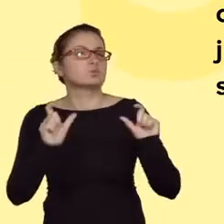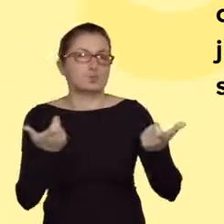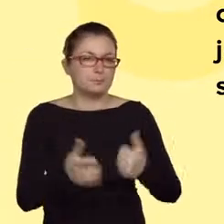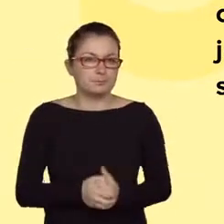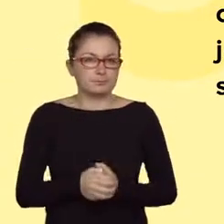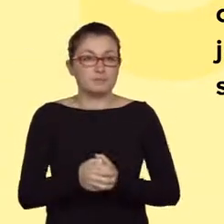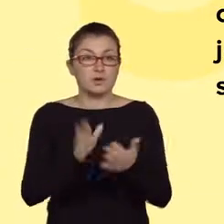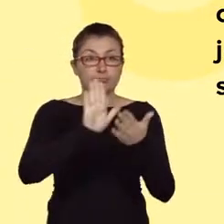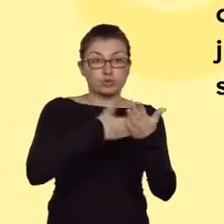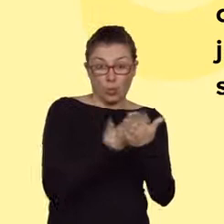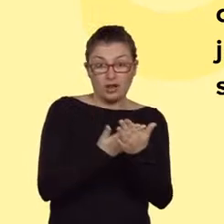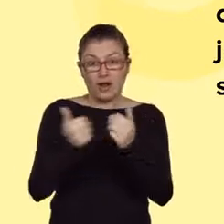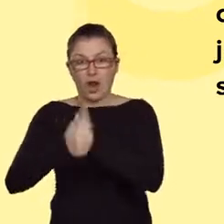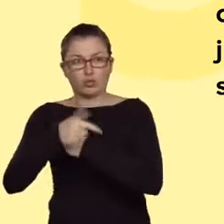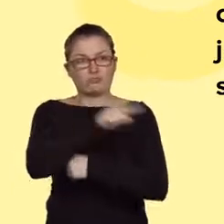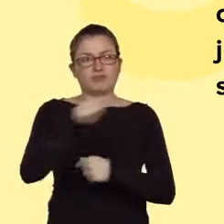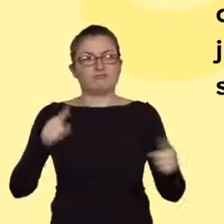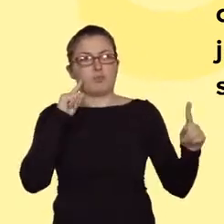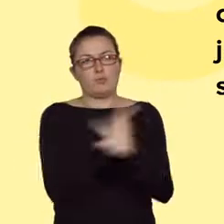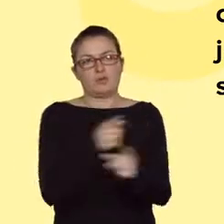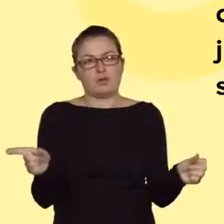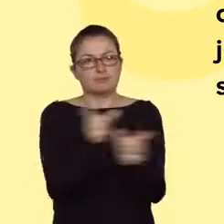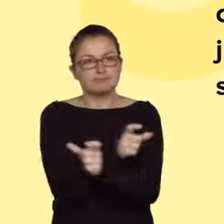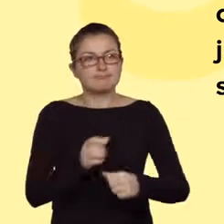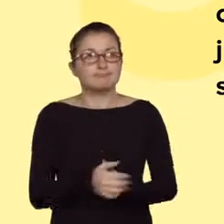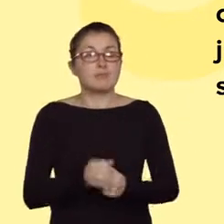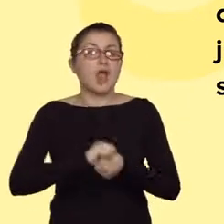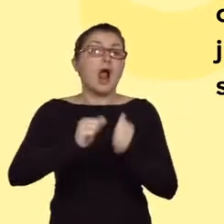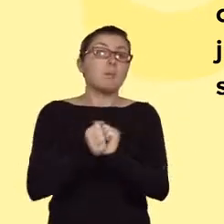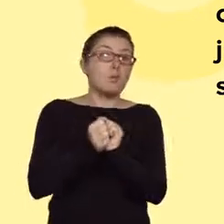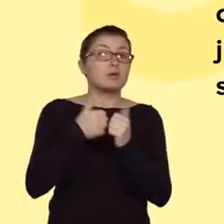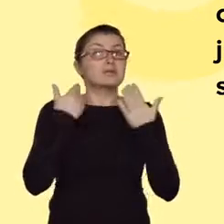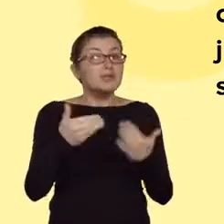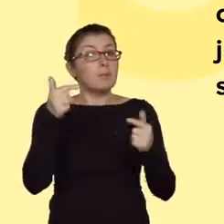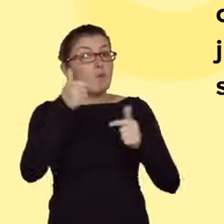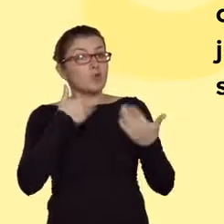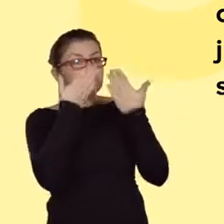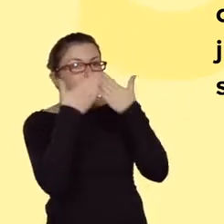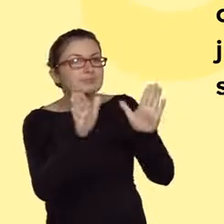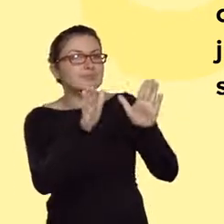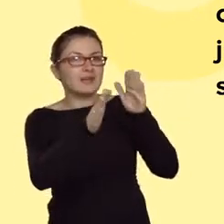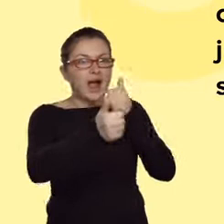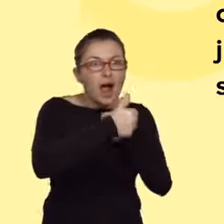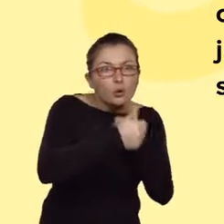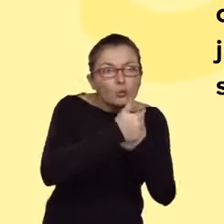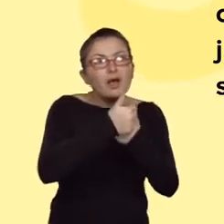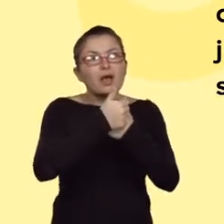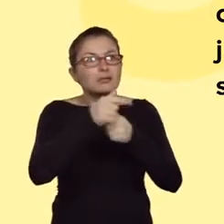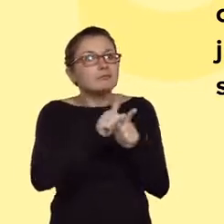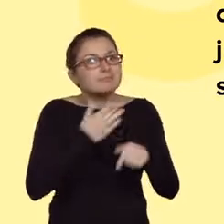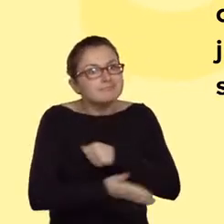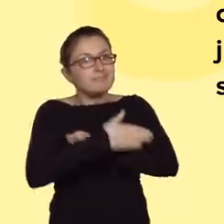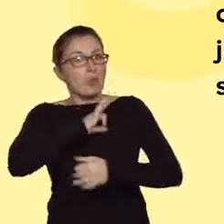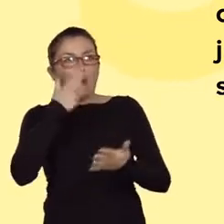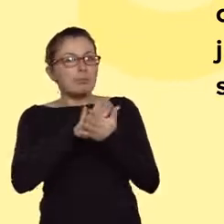formułować stwierdzenie, które wspierać będzie stanowisko, podaje się egzemplifikację. Najczęściej sprowadza się to po prostu do przywołania,